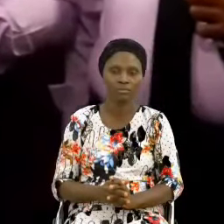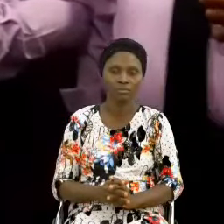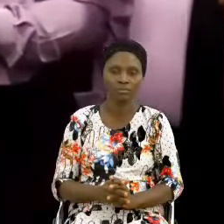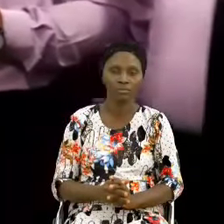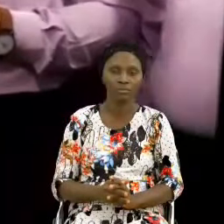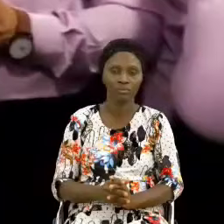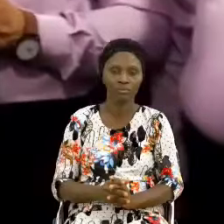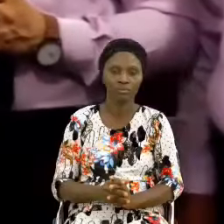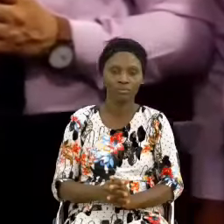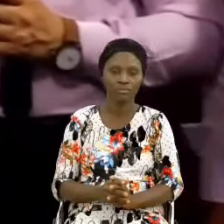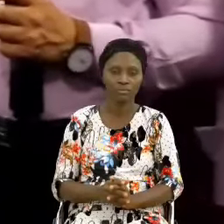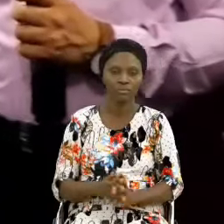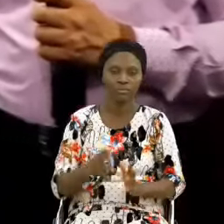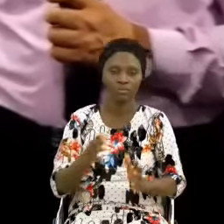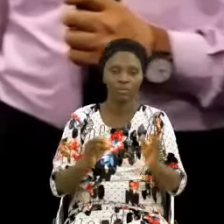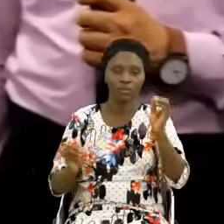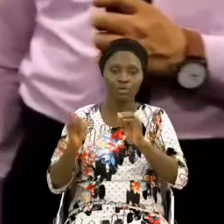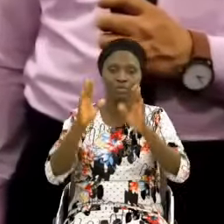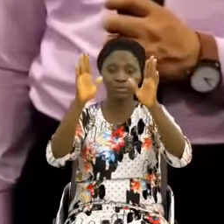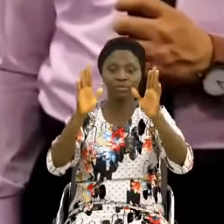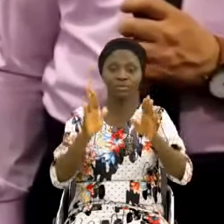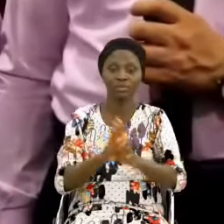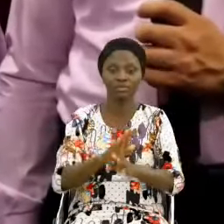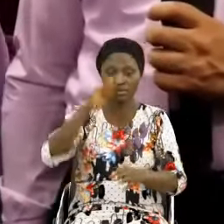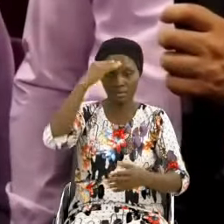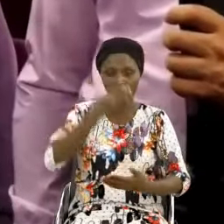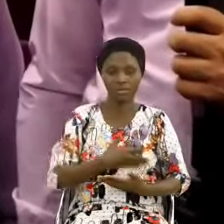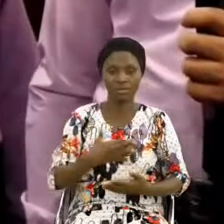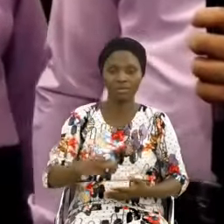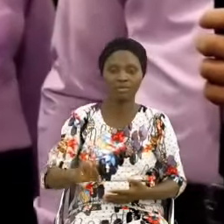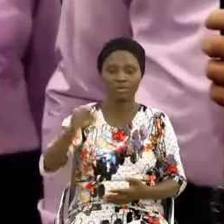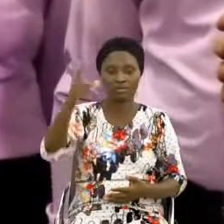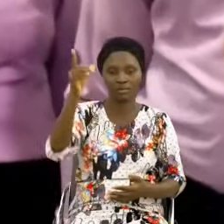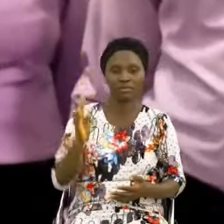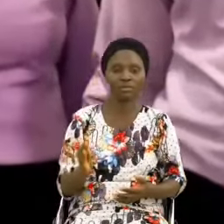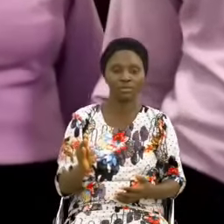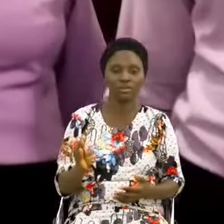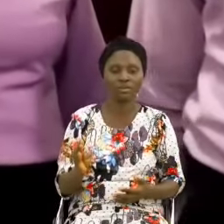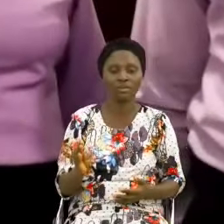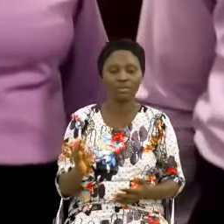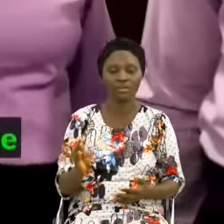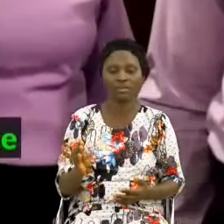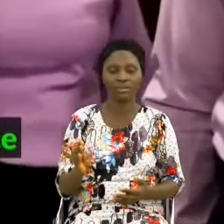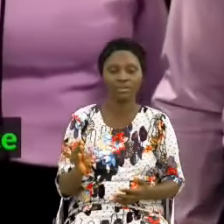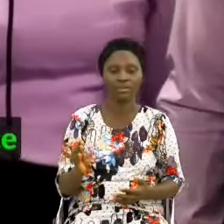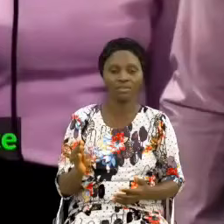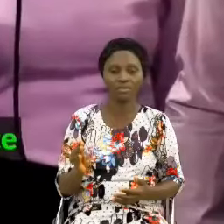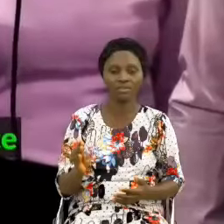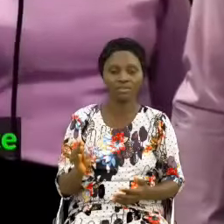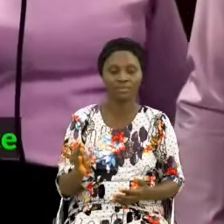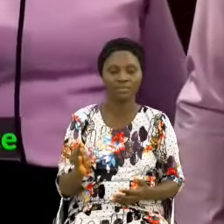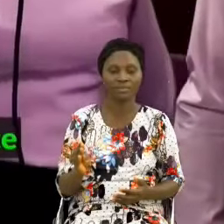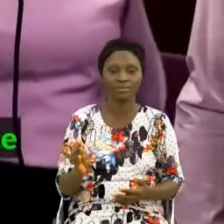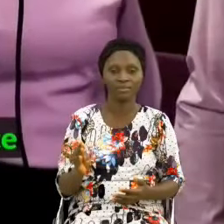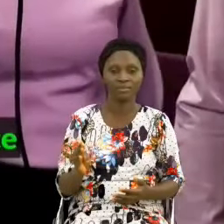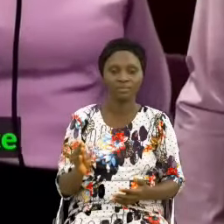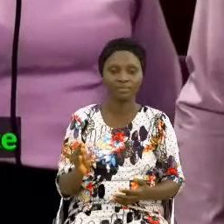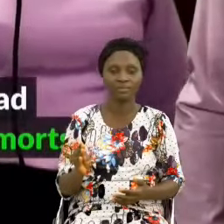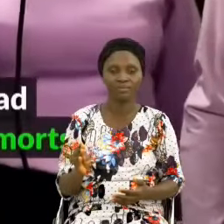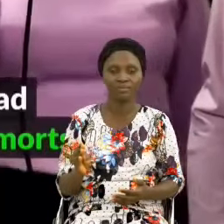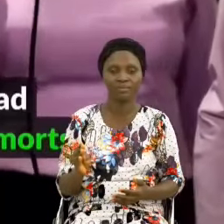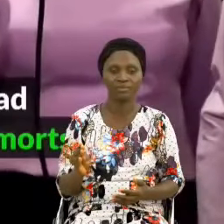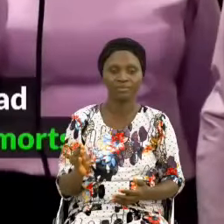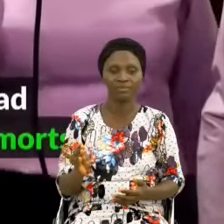صانع عجائب ويصانع معجزات ولا حاجة عليك ده انت رب